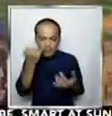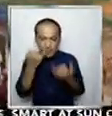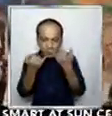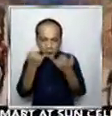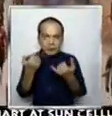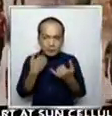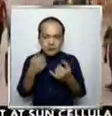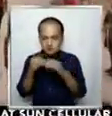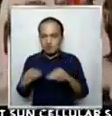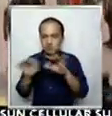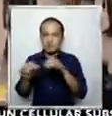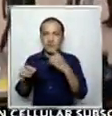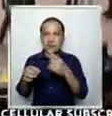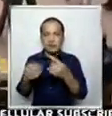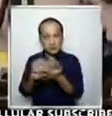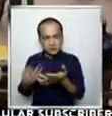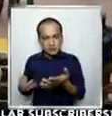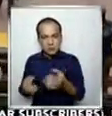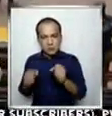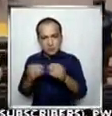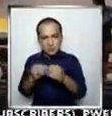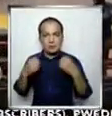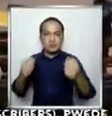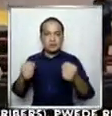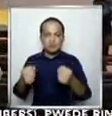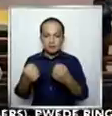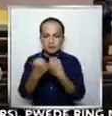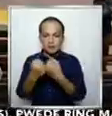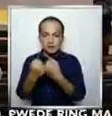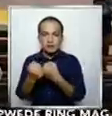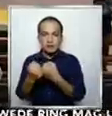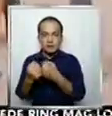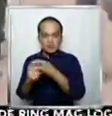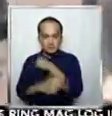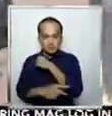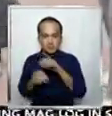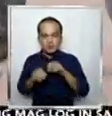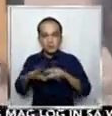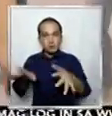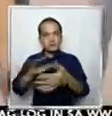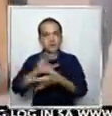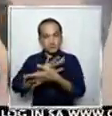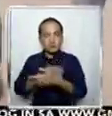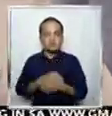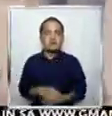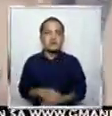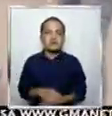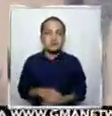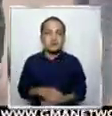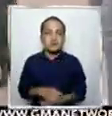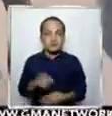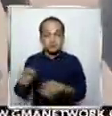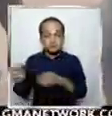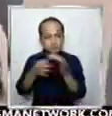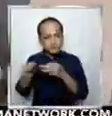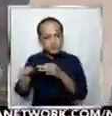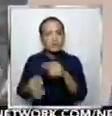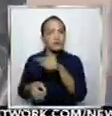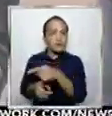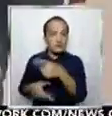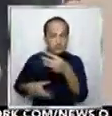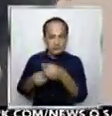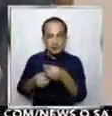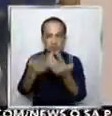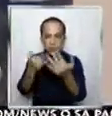importante ang pasilidad na ito para mas mapalakas ang paglaban ng probinsya sa pagkalat ng COVID-19. Ipinaliwanag din niya kung bakit